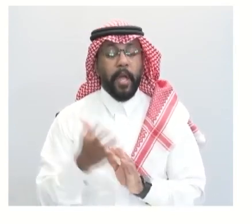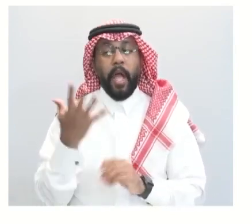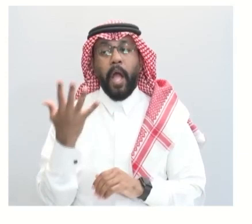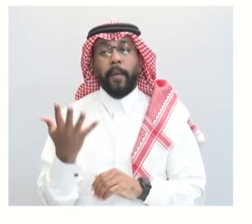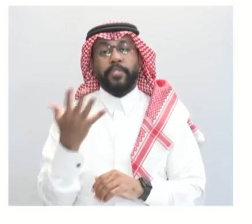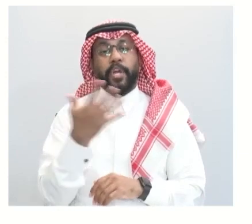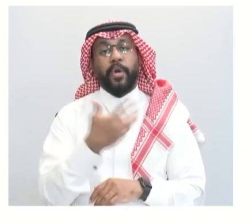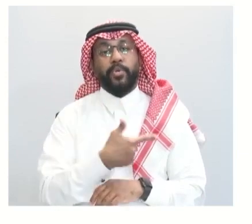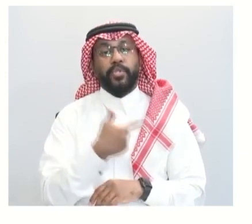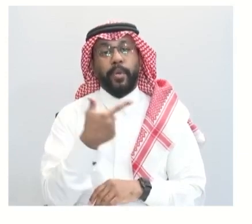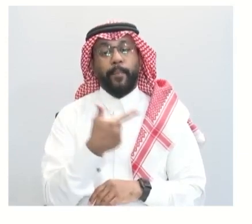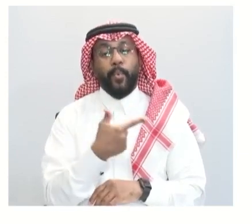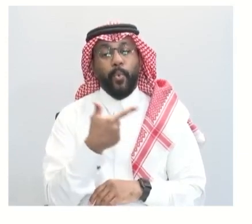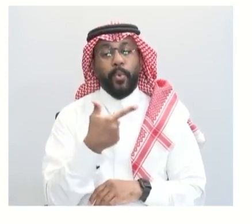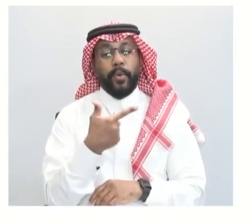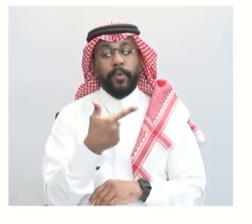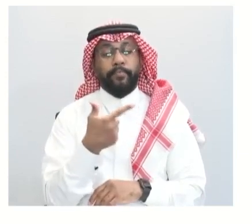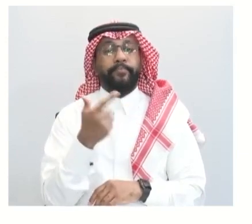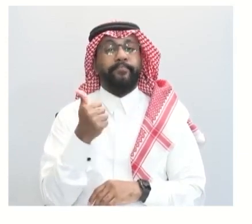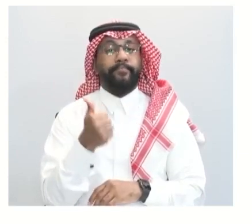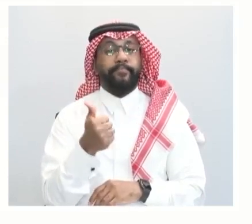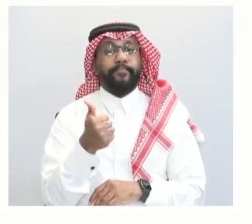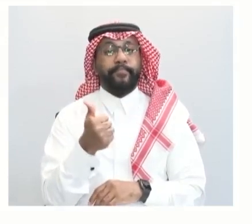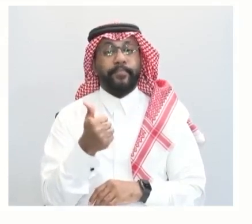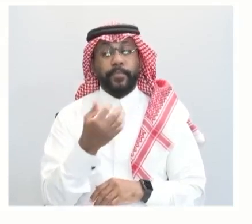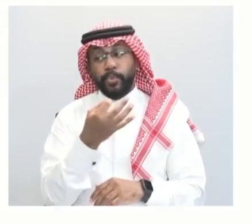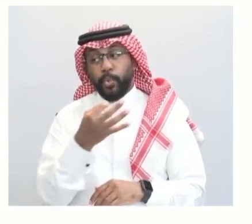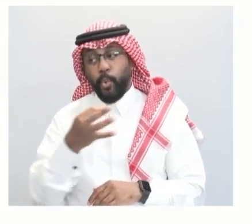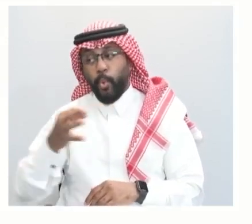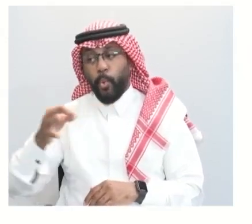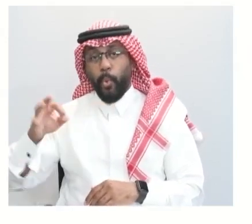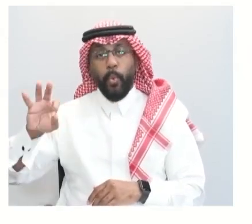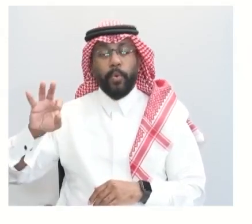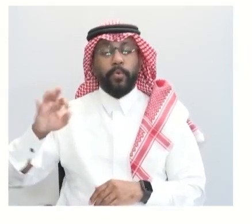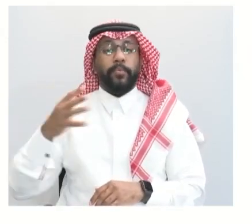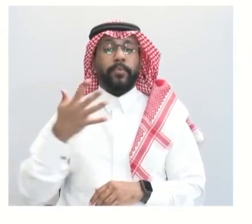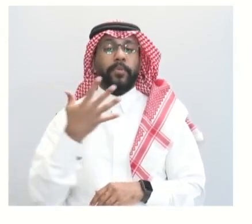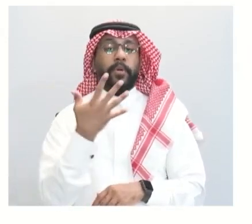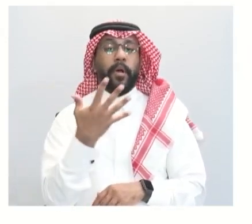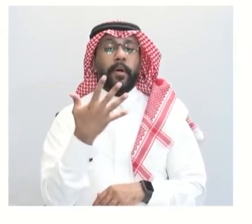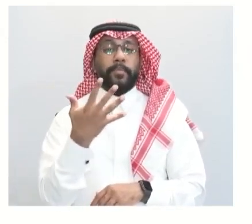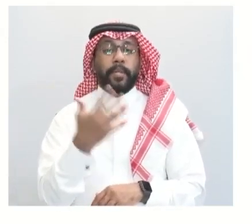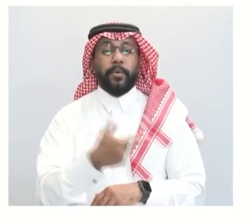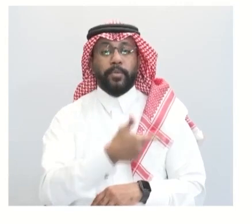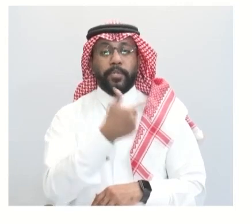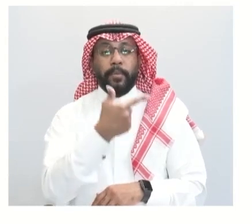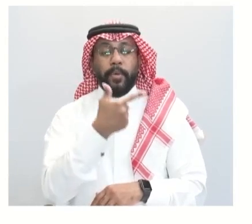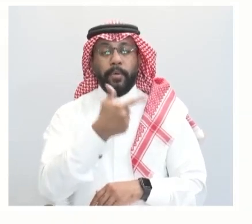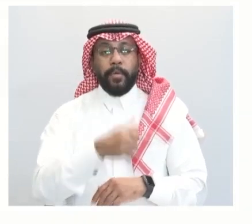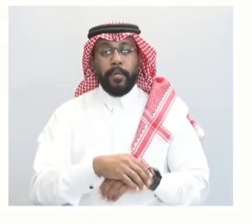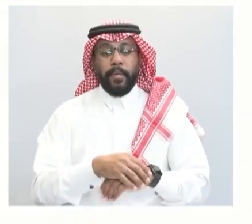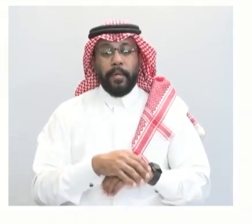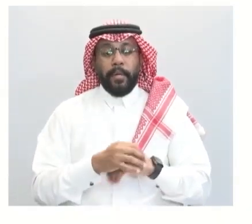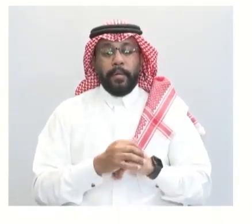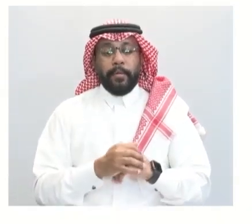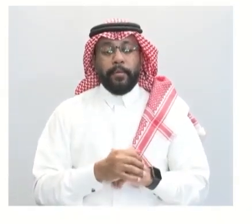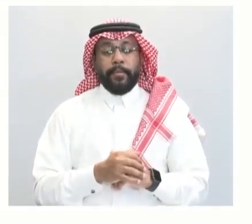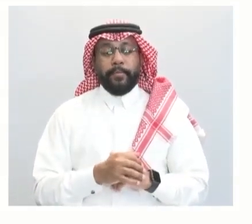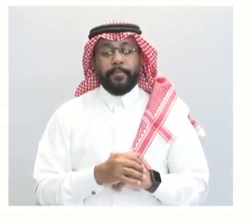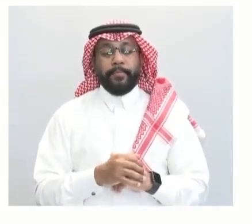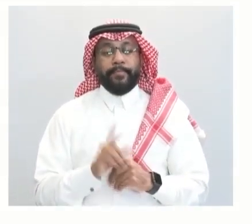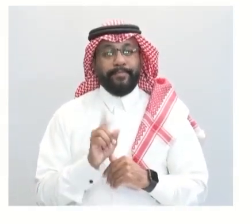75 ريال اذا نقول ان مجموع هذه النقود يساوي ماذا 75